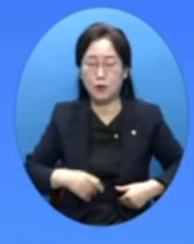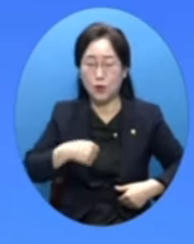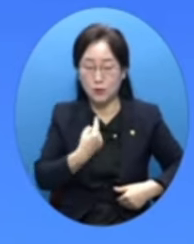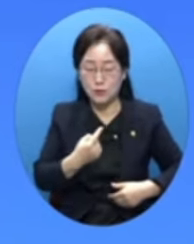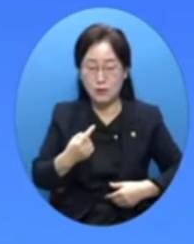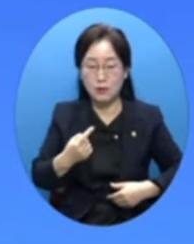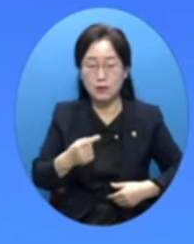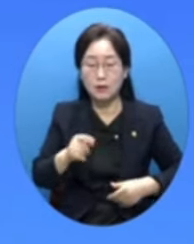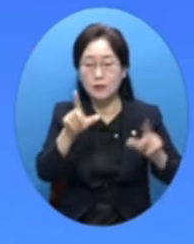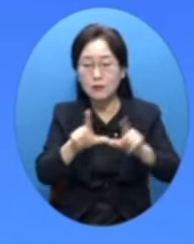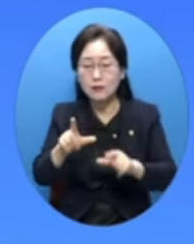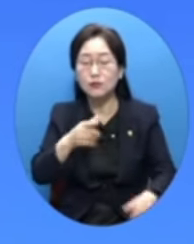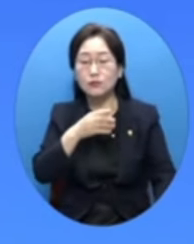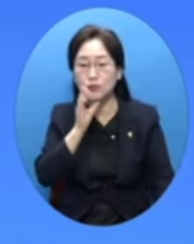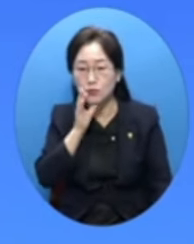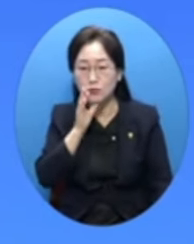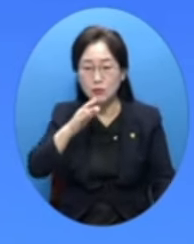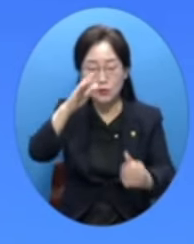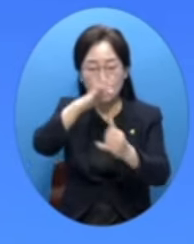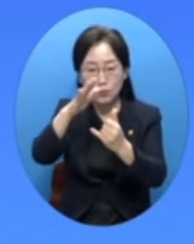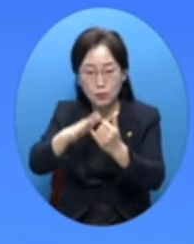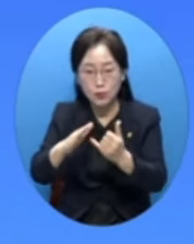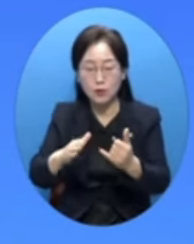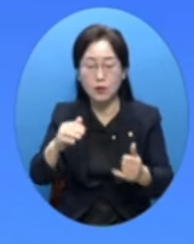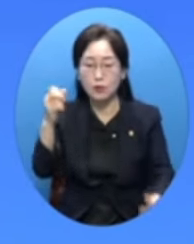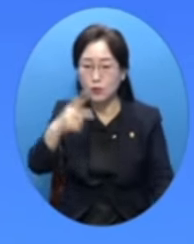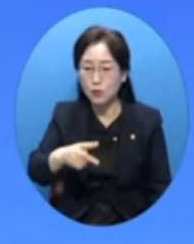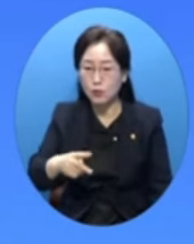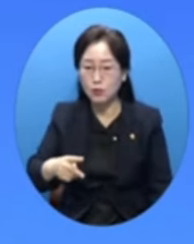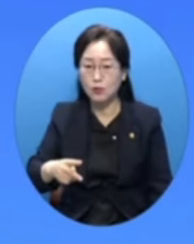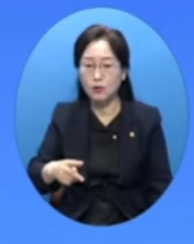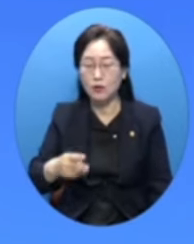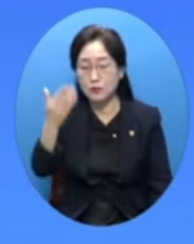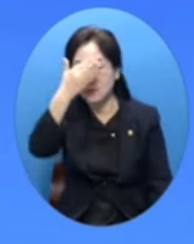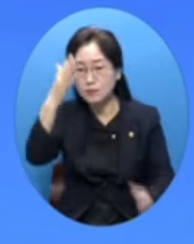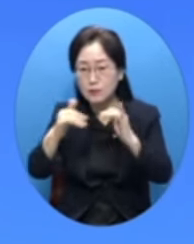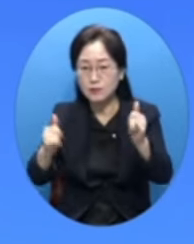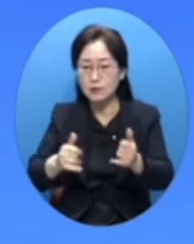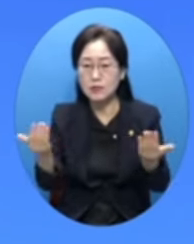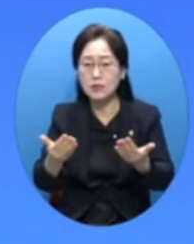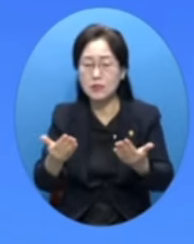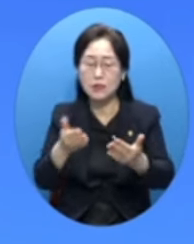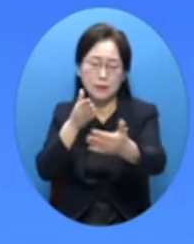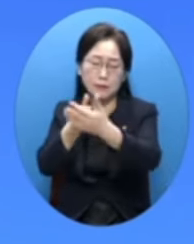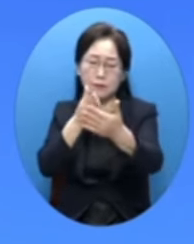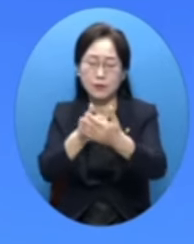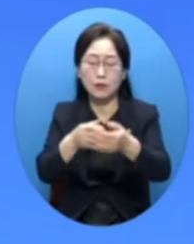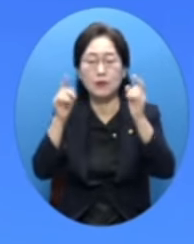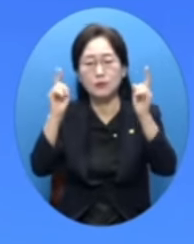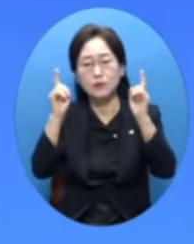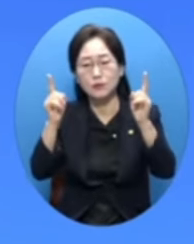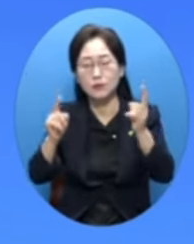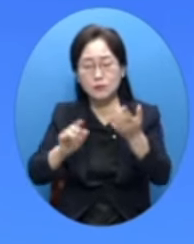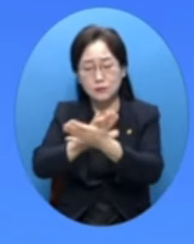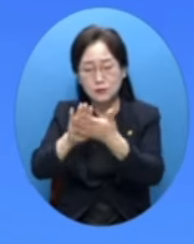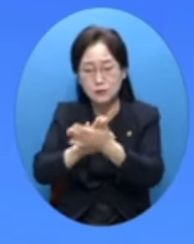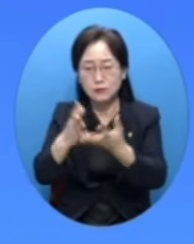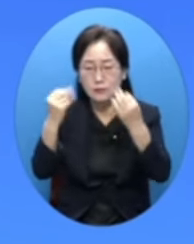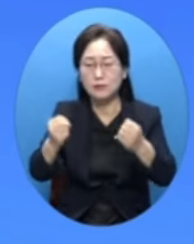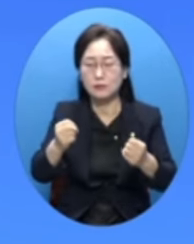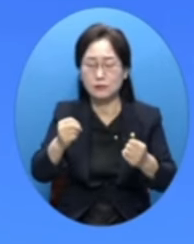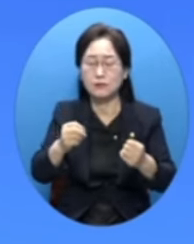가장들, 많은 어려움에 찬 젊은이들, 직장이 없어서 몇 달씩 놀고 있는 청년들이 얼마나 많은지